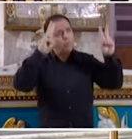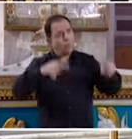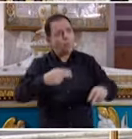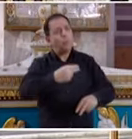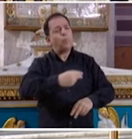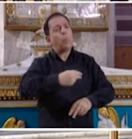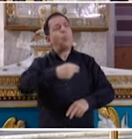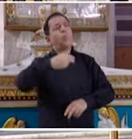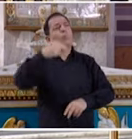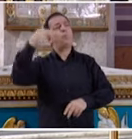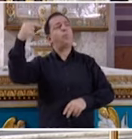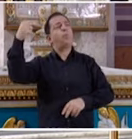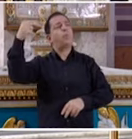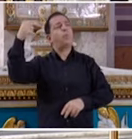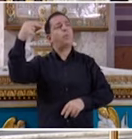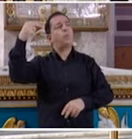Εφροσύνος